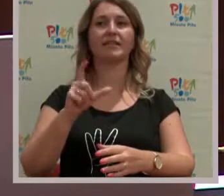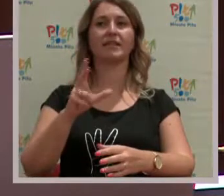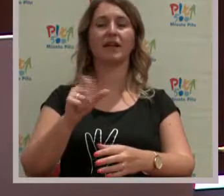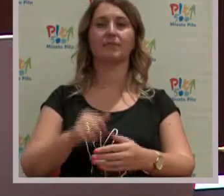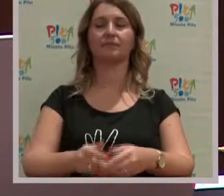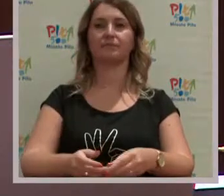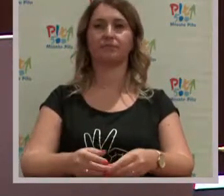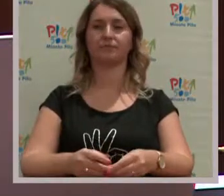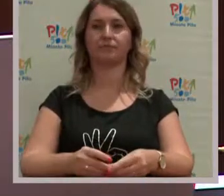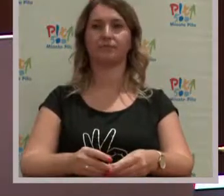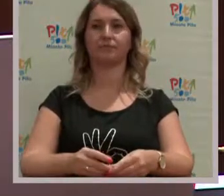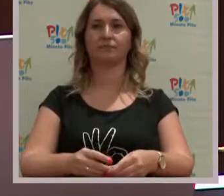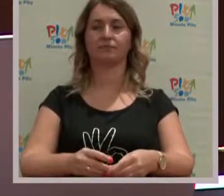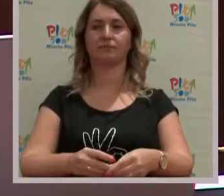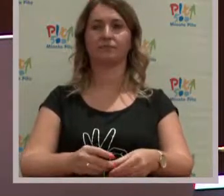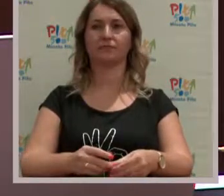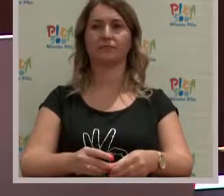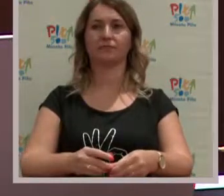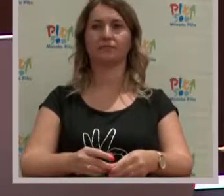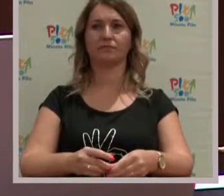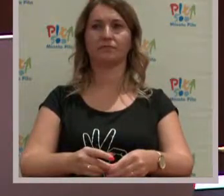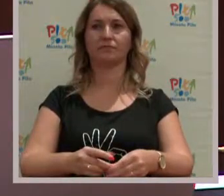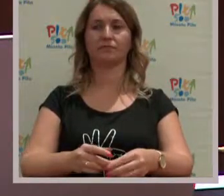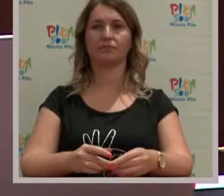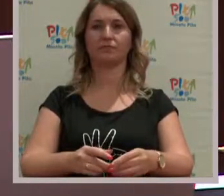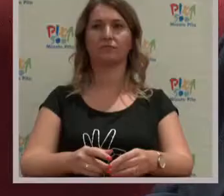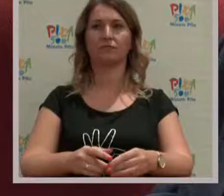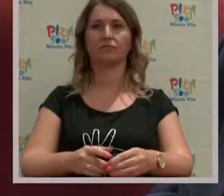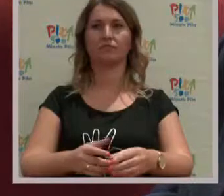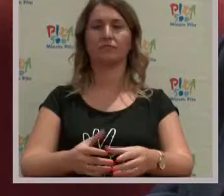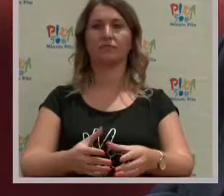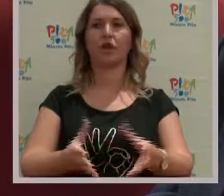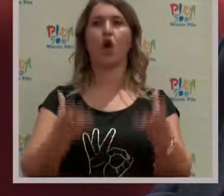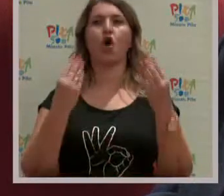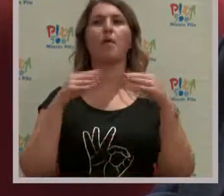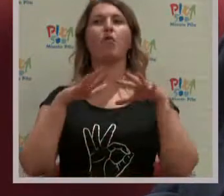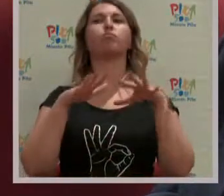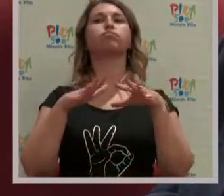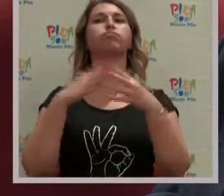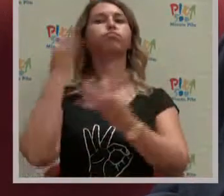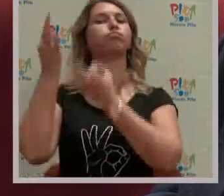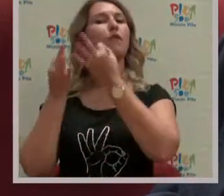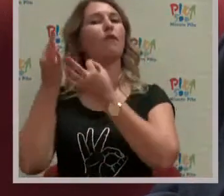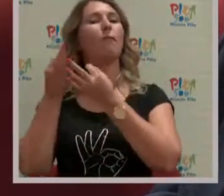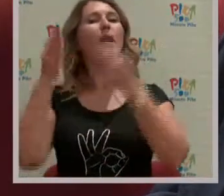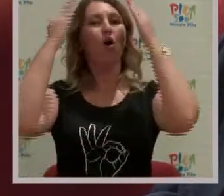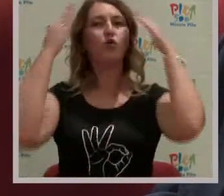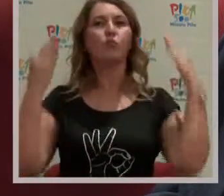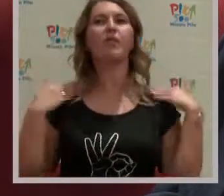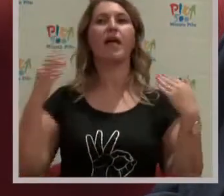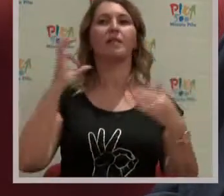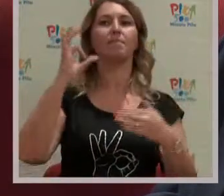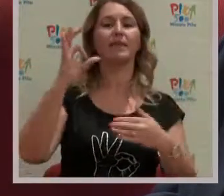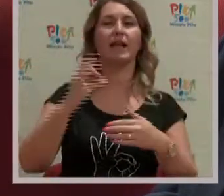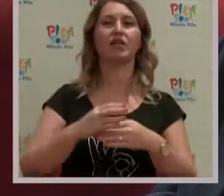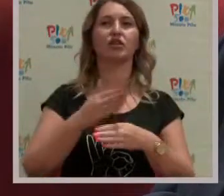Panie Prezydencie, ostatnio trafia do nas sporo różnych informacji dotyczących szpitala specjalistycznego. Czy mógłby Pan Prezydent